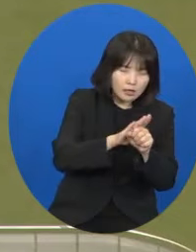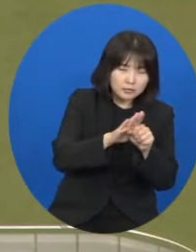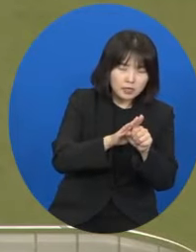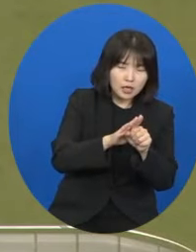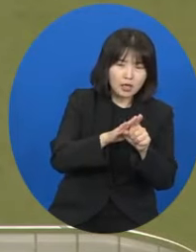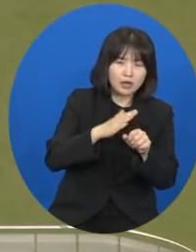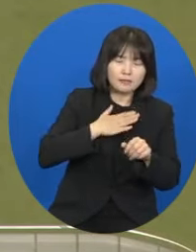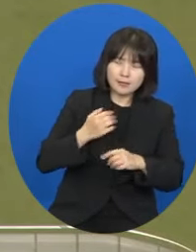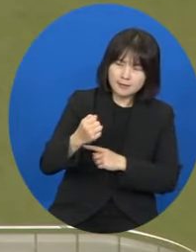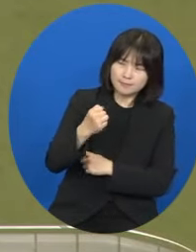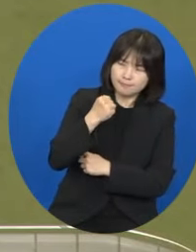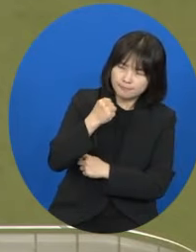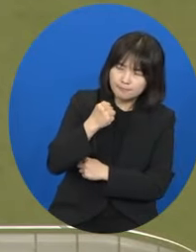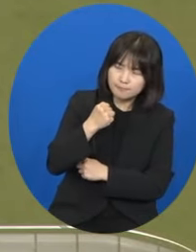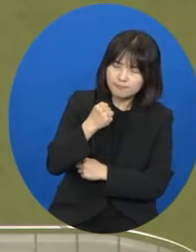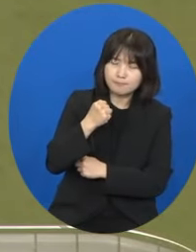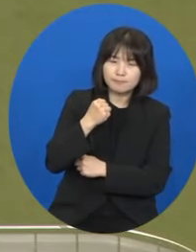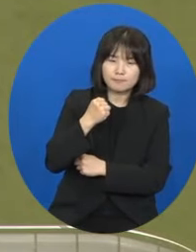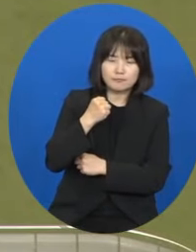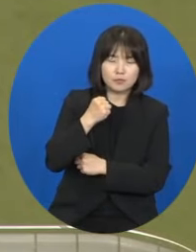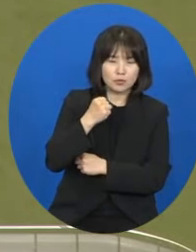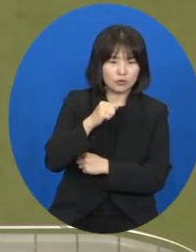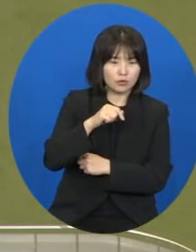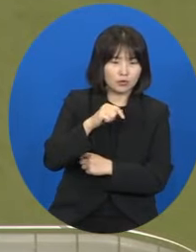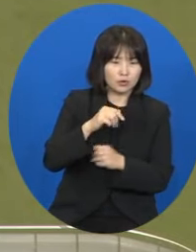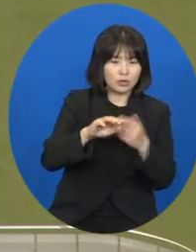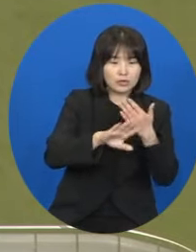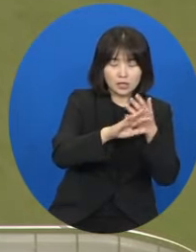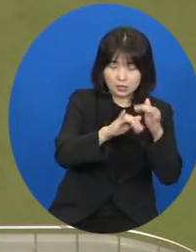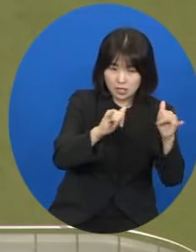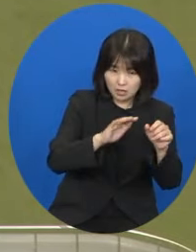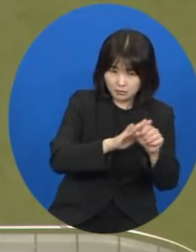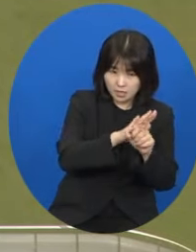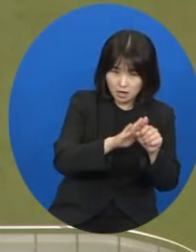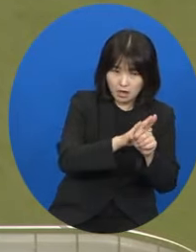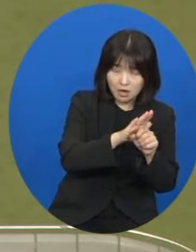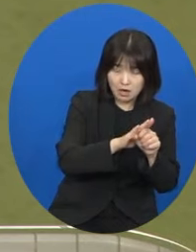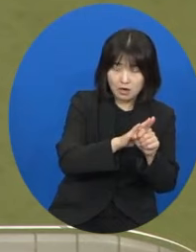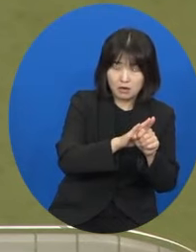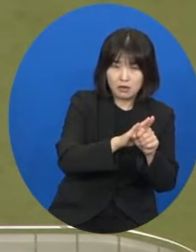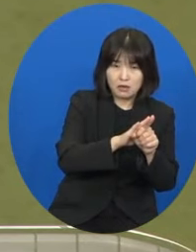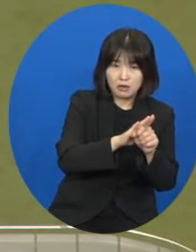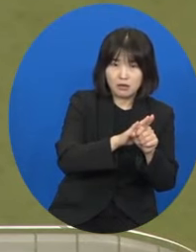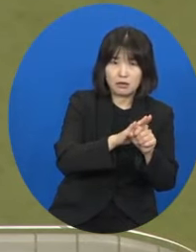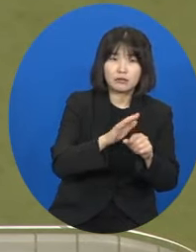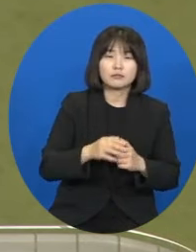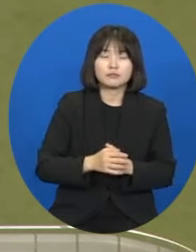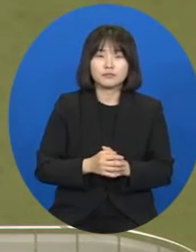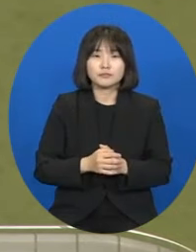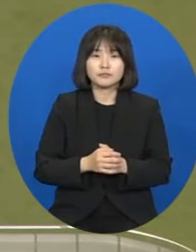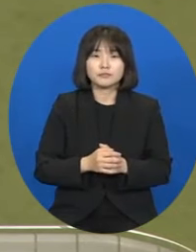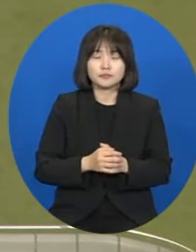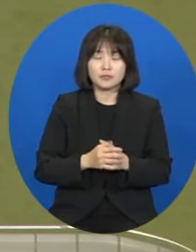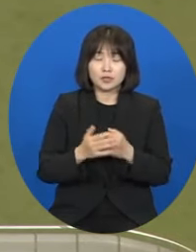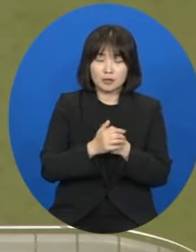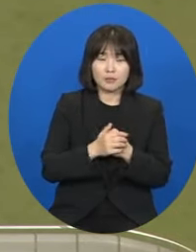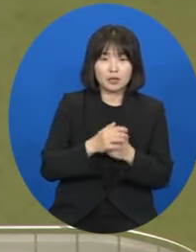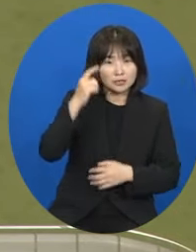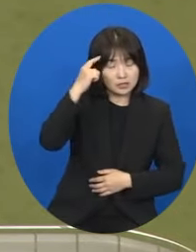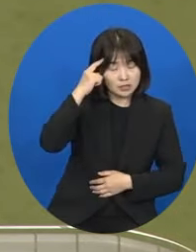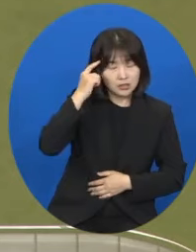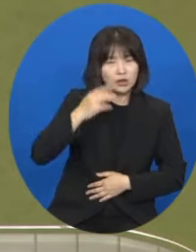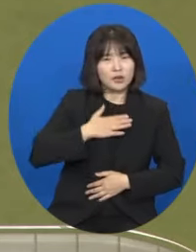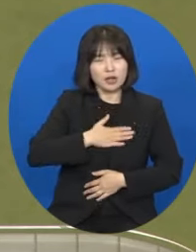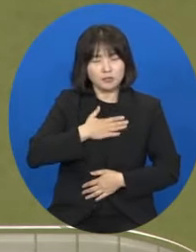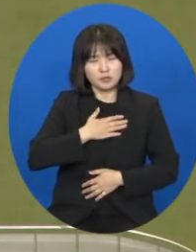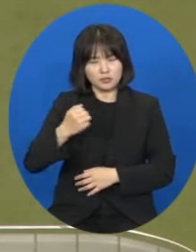의지를 발동하여서 누군가를 사랑한다면 그것이 의지로 하나님을 사랑하는 거죠. 그러니까 지성과 감정과 의지, 이 세 가지가